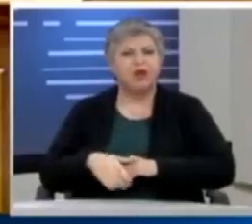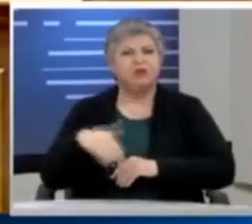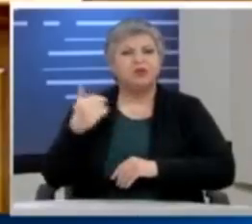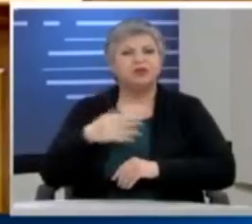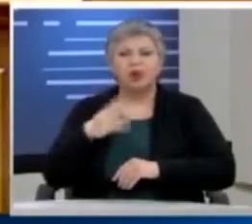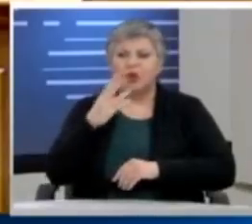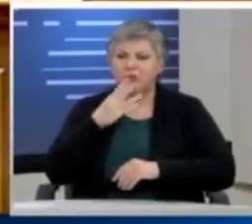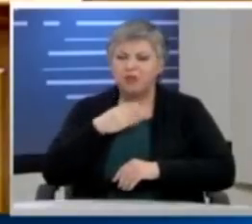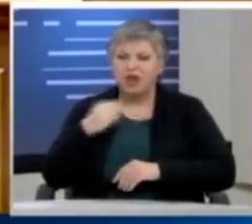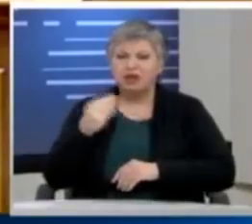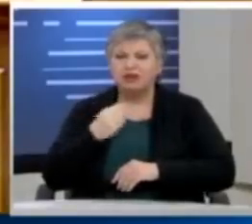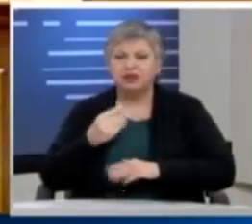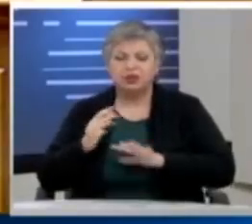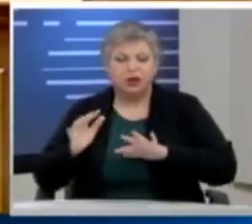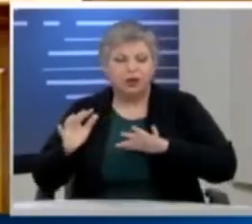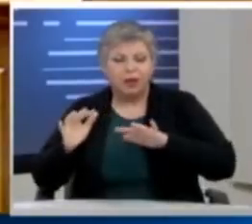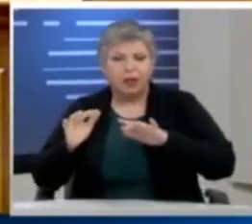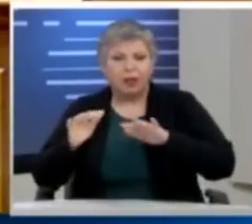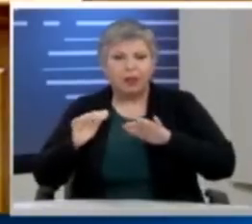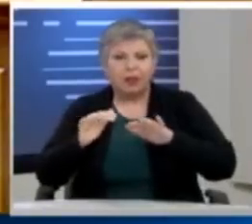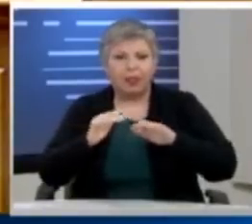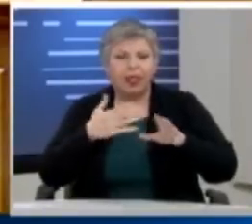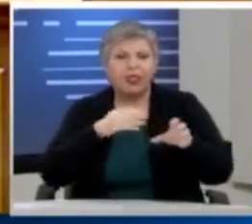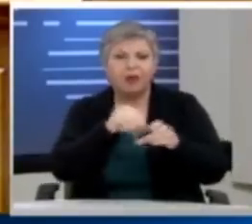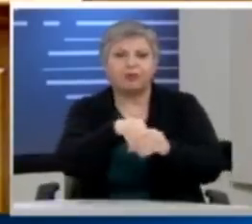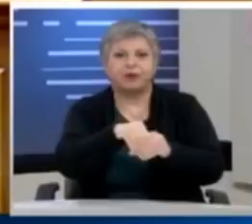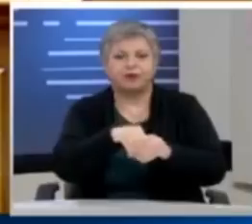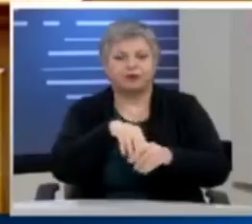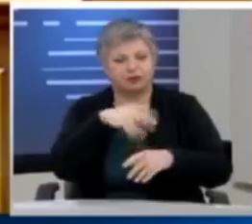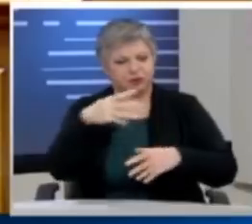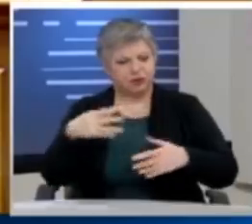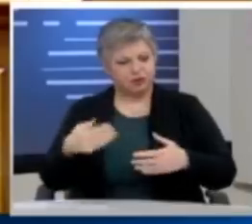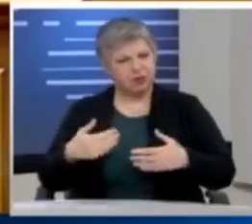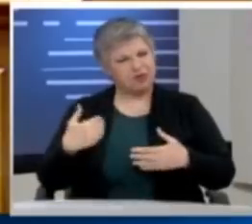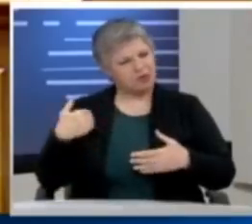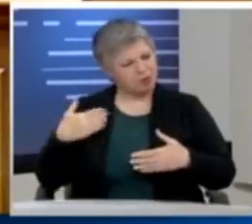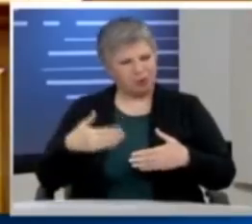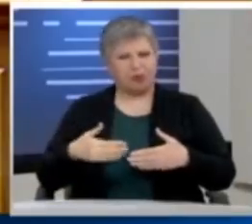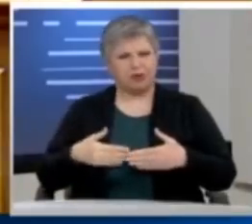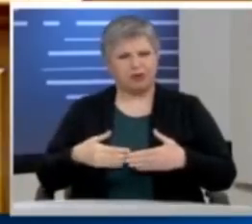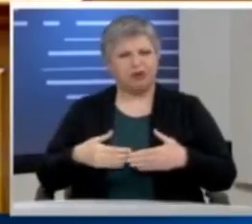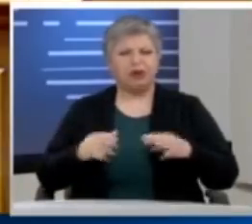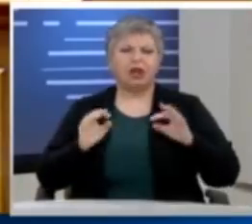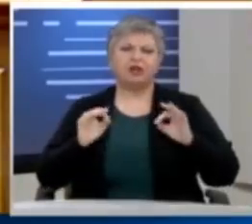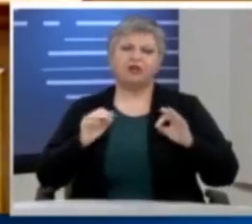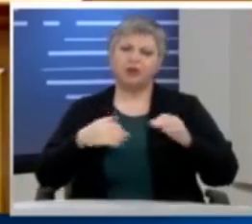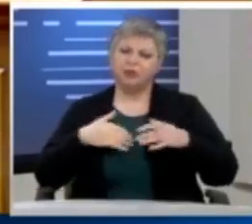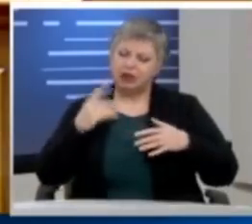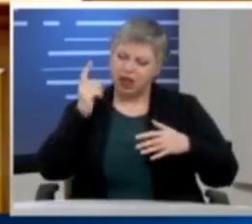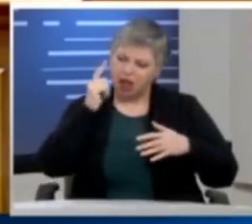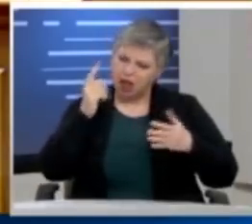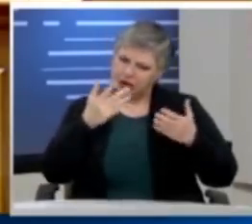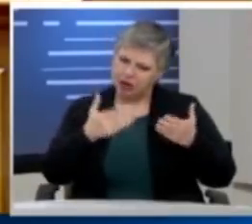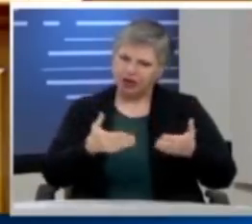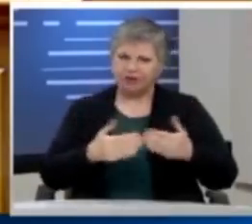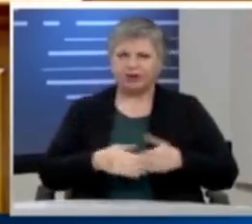περιβάλλουν όλο και πιο στενά τα τελευταία χρόνια. Βέβαια, σας κατονοούμε. Νέα γενιά